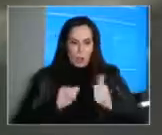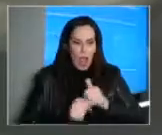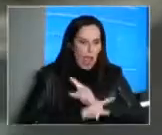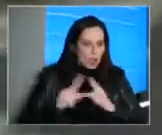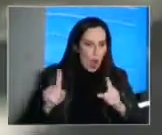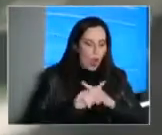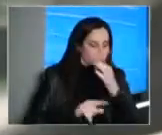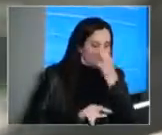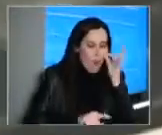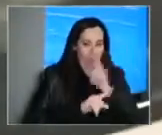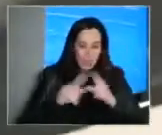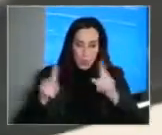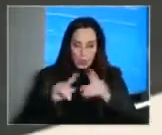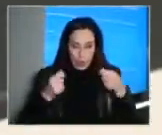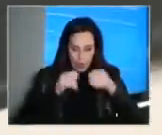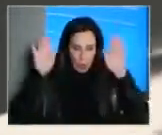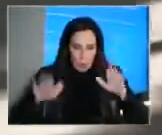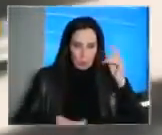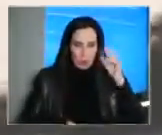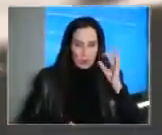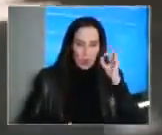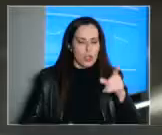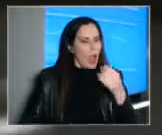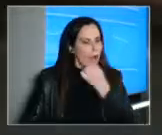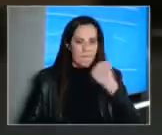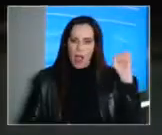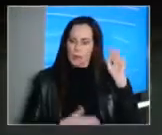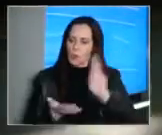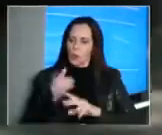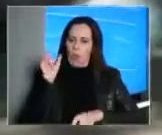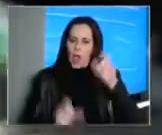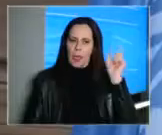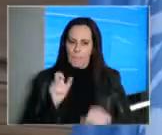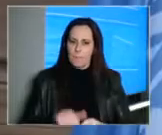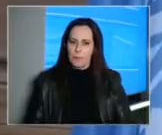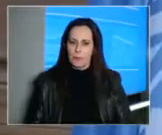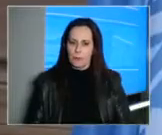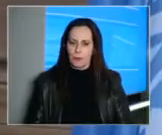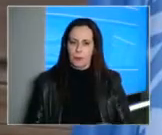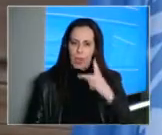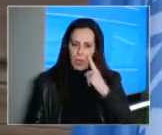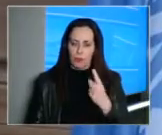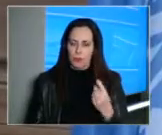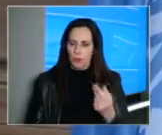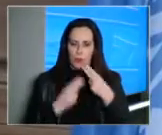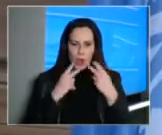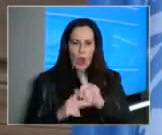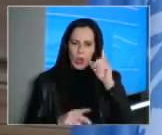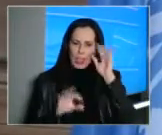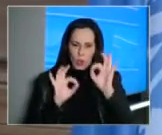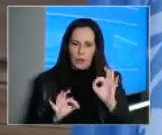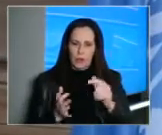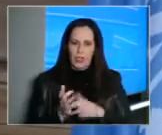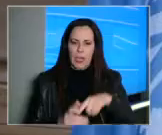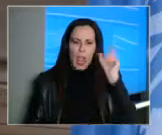הספורטיבי ושאר פריטי הלבוש המוסלמי לנשים הוא הפרה של זכויות האדם. On a vu un effet